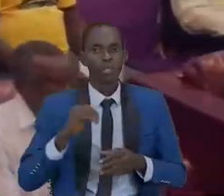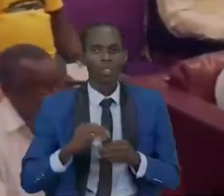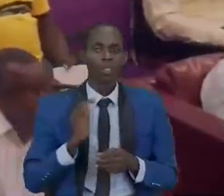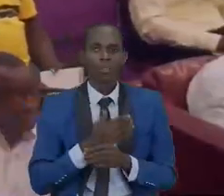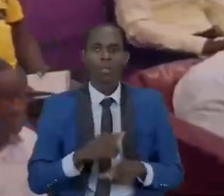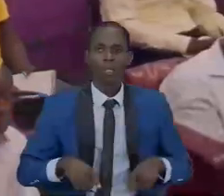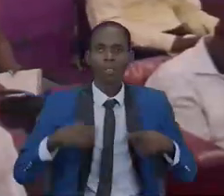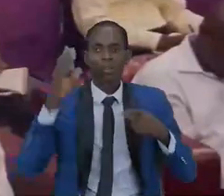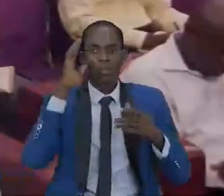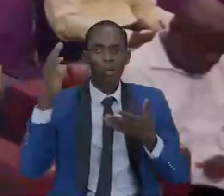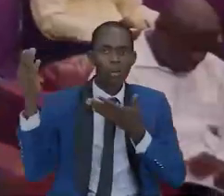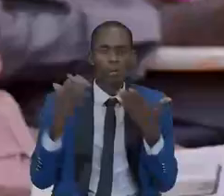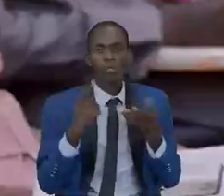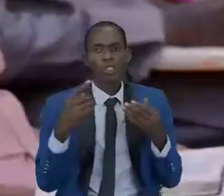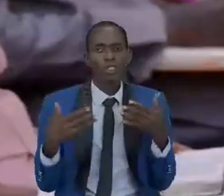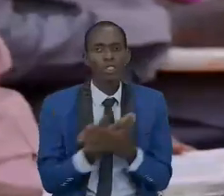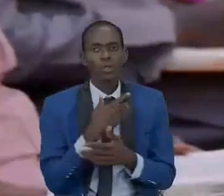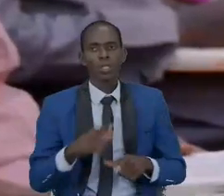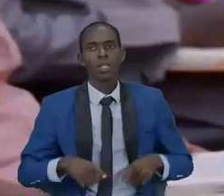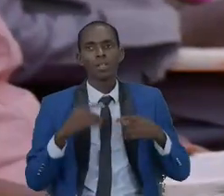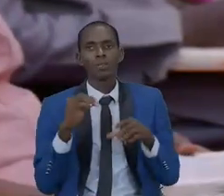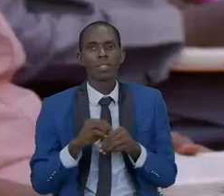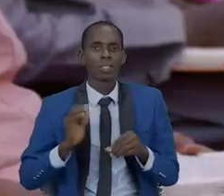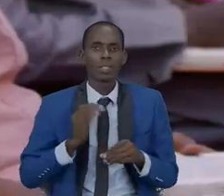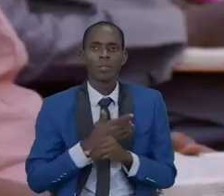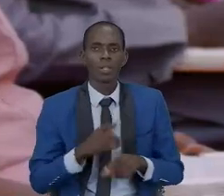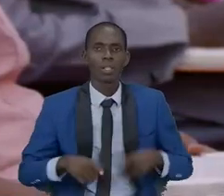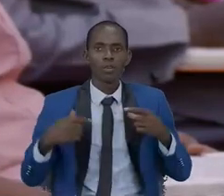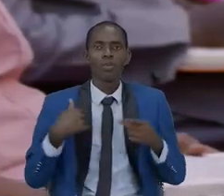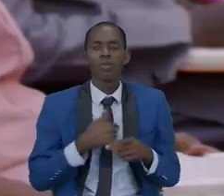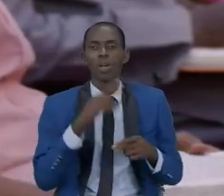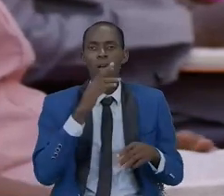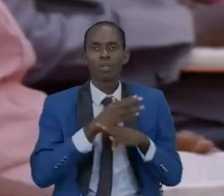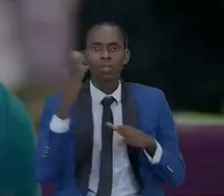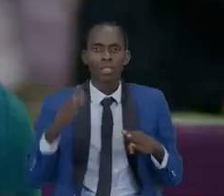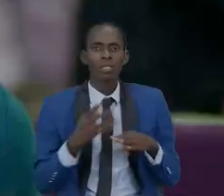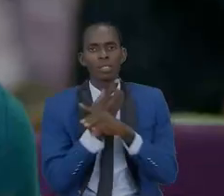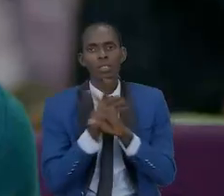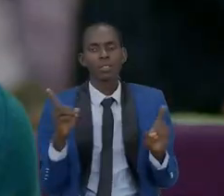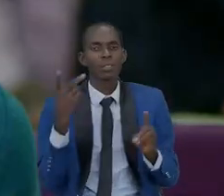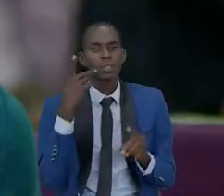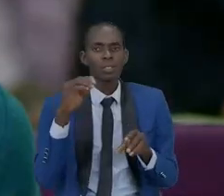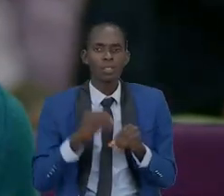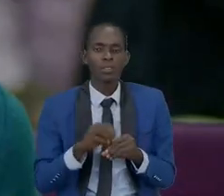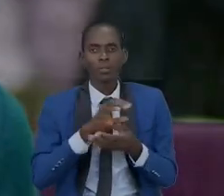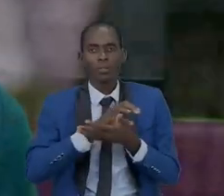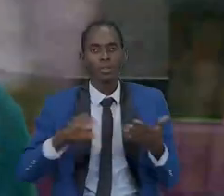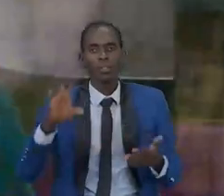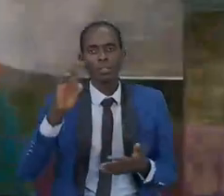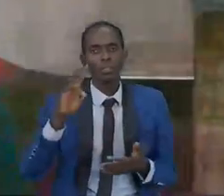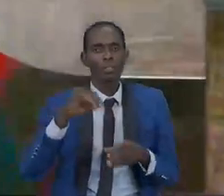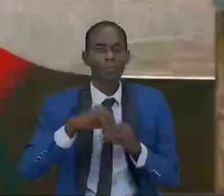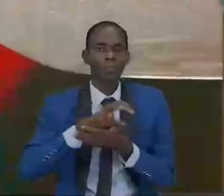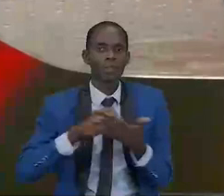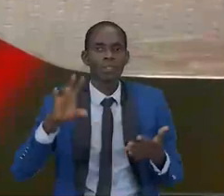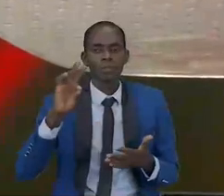vie va apporter la nouveauté de vie et nos vies seront totalement nouvelles remercie